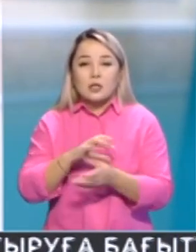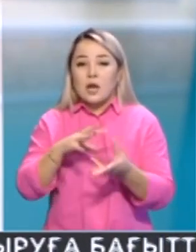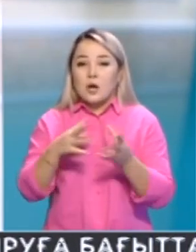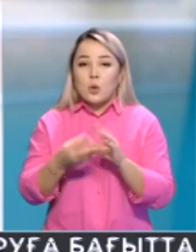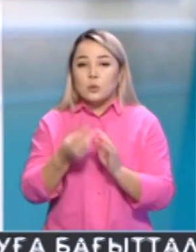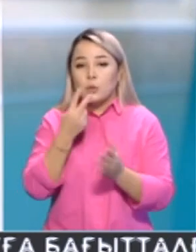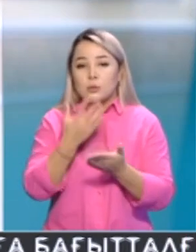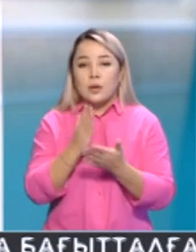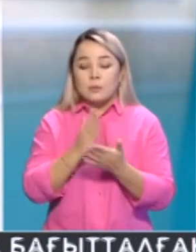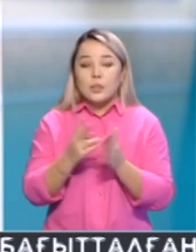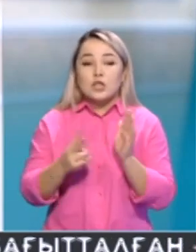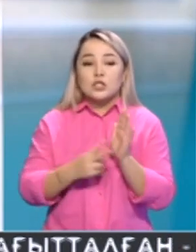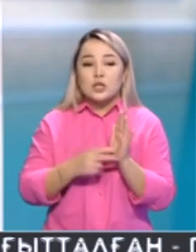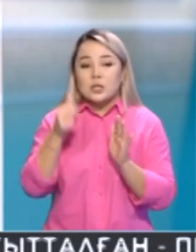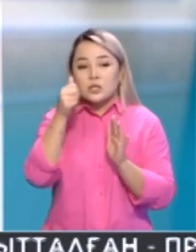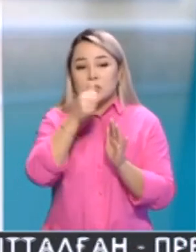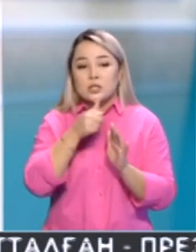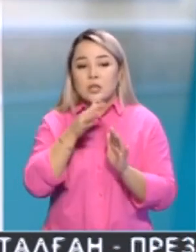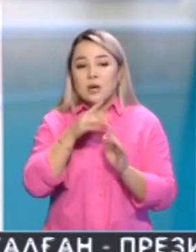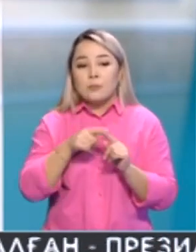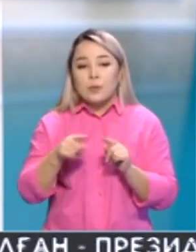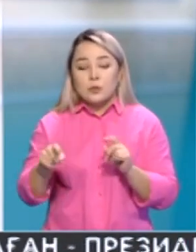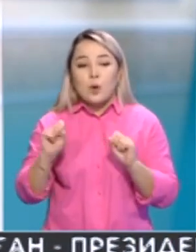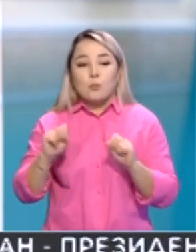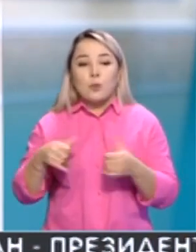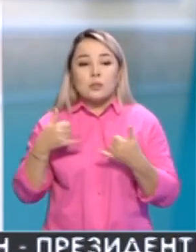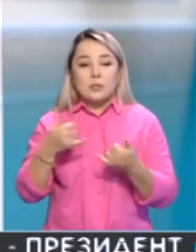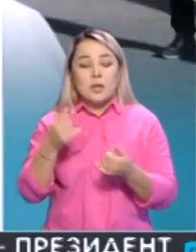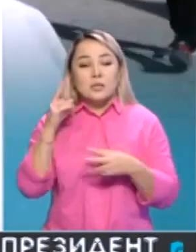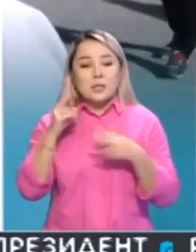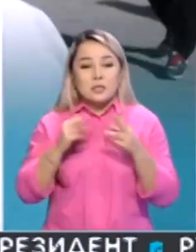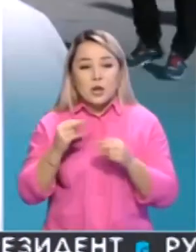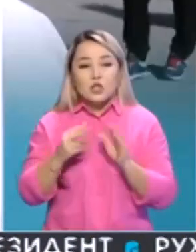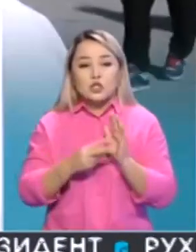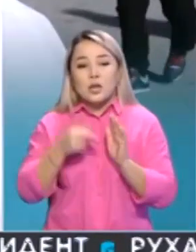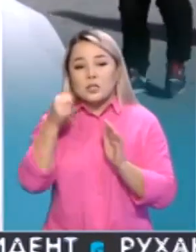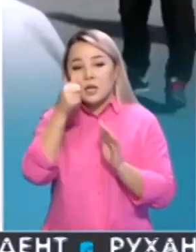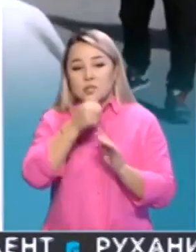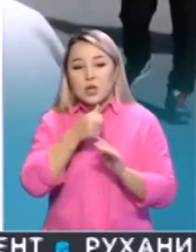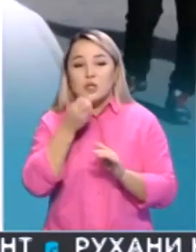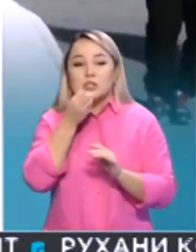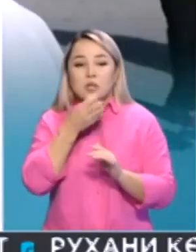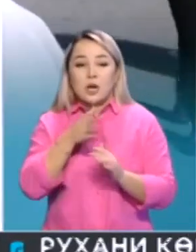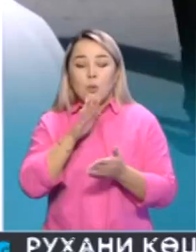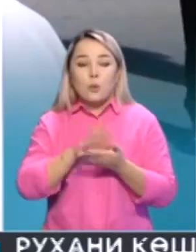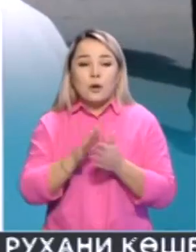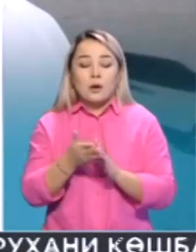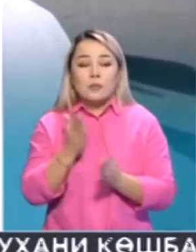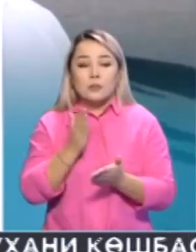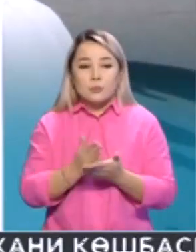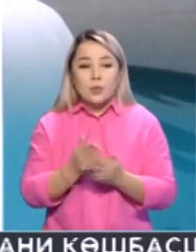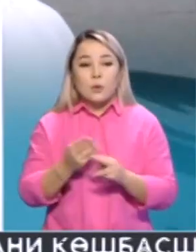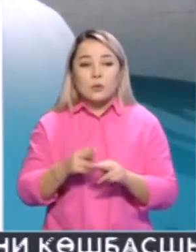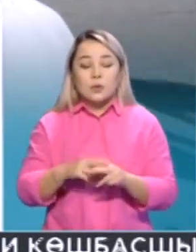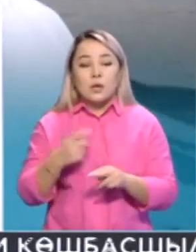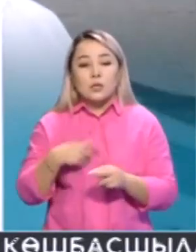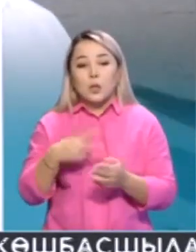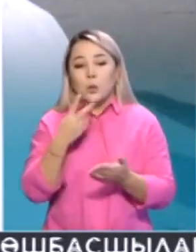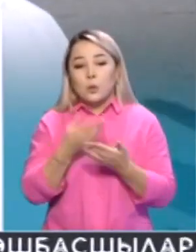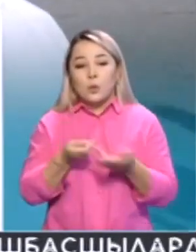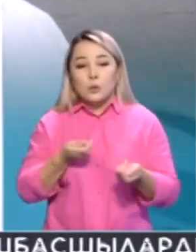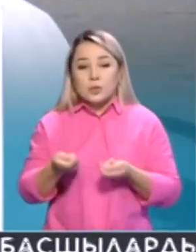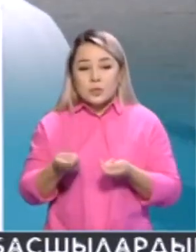нәтижесін көру үшін осы 7 жылдық мерзім мүмкіндік береді деп есептейміз. 7 жыл жақсы уақыт қой, енді былай өз-өзін